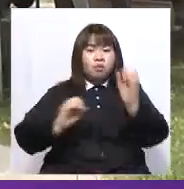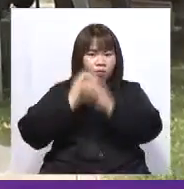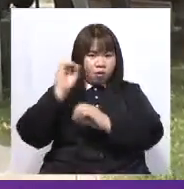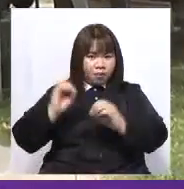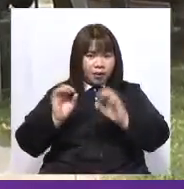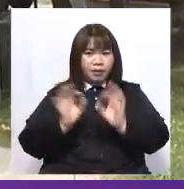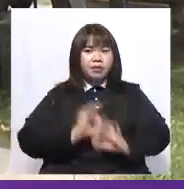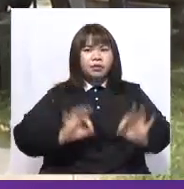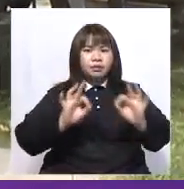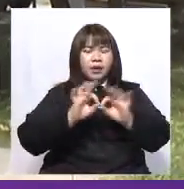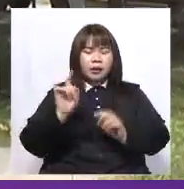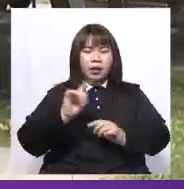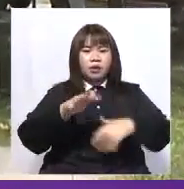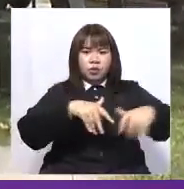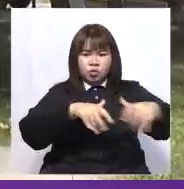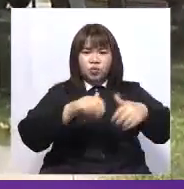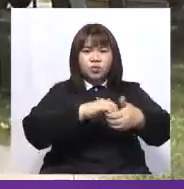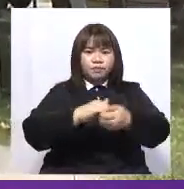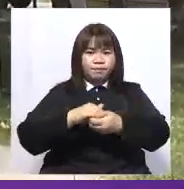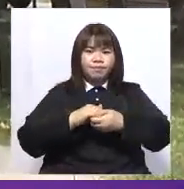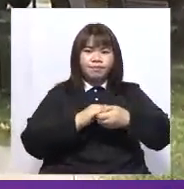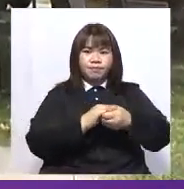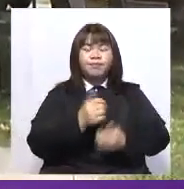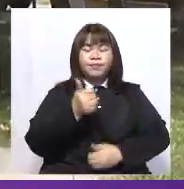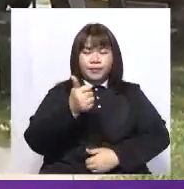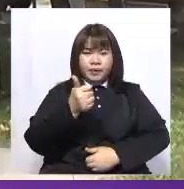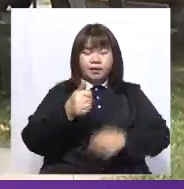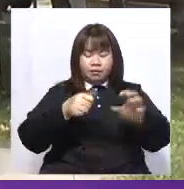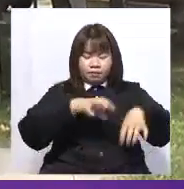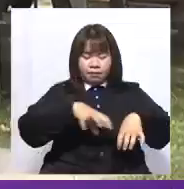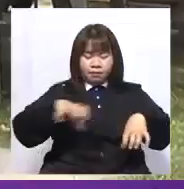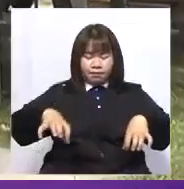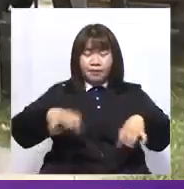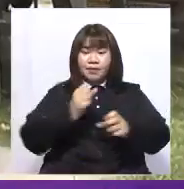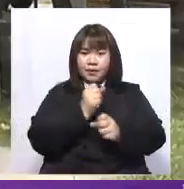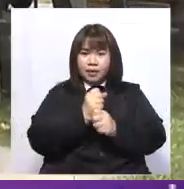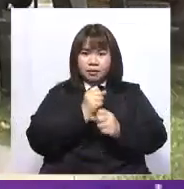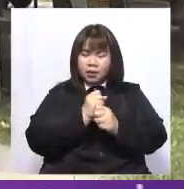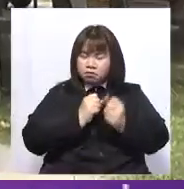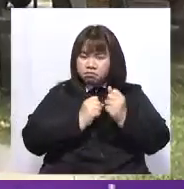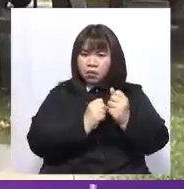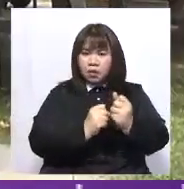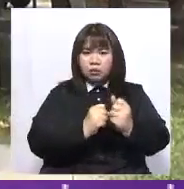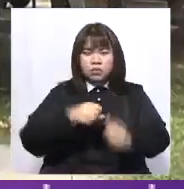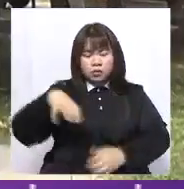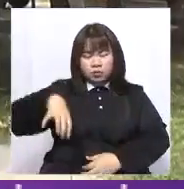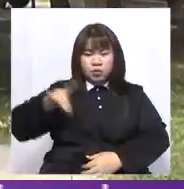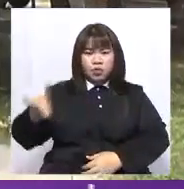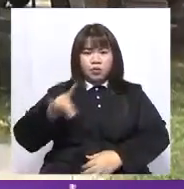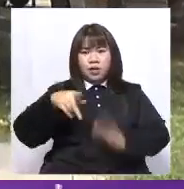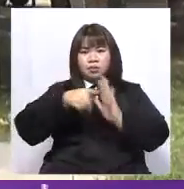วมมือของประชาชนในพื้นที่และก็ทุกภาคส่วนและก็การทำงานเชิงรุกของปศุสัตว์จัง